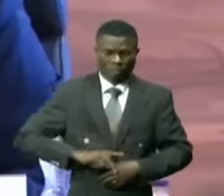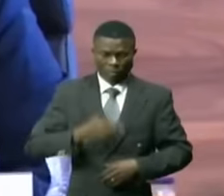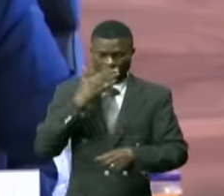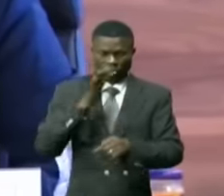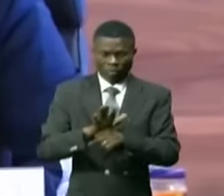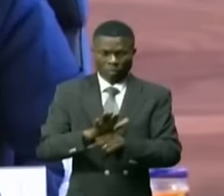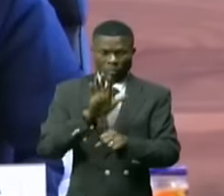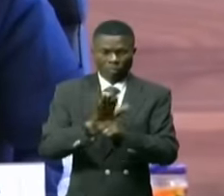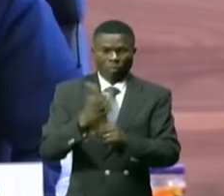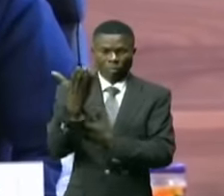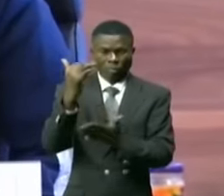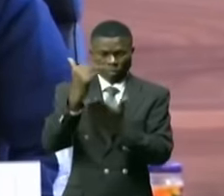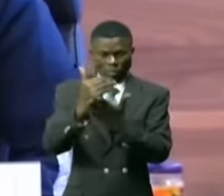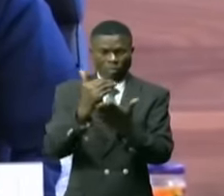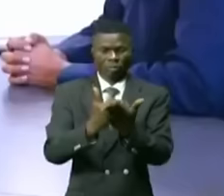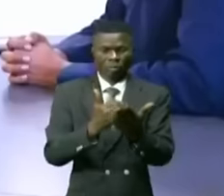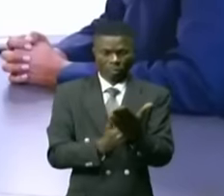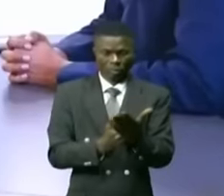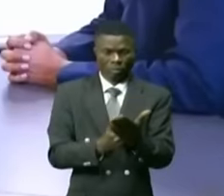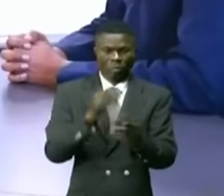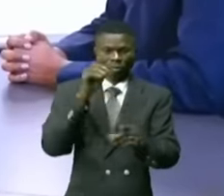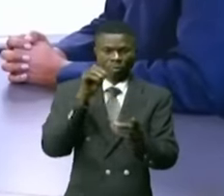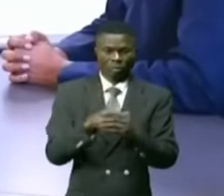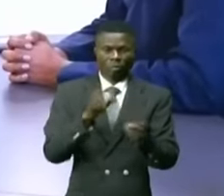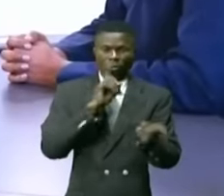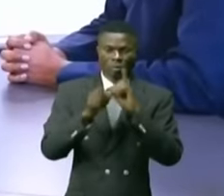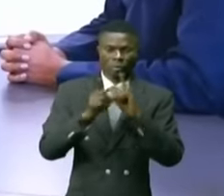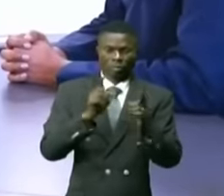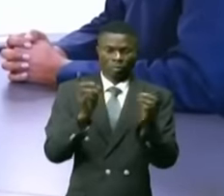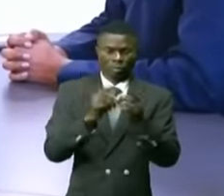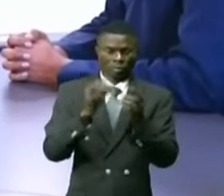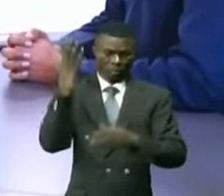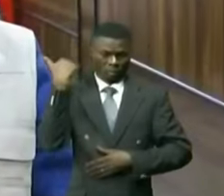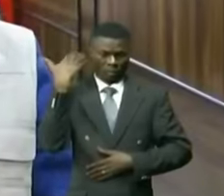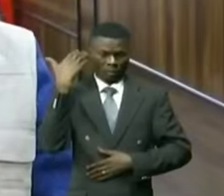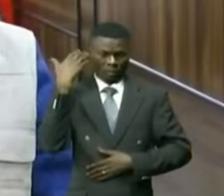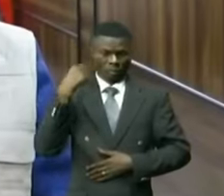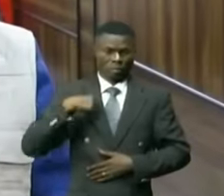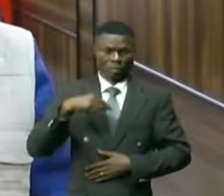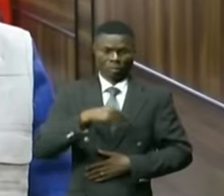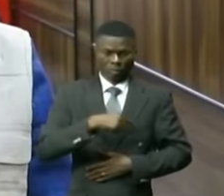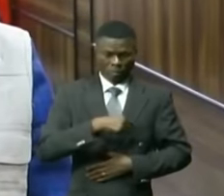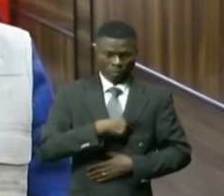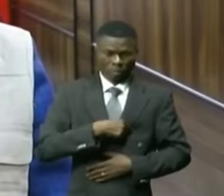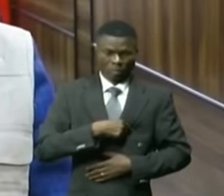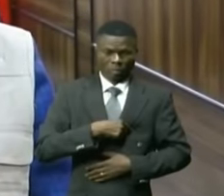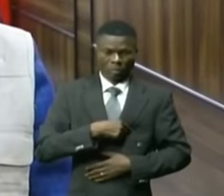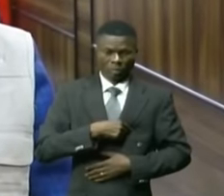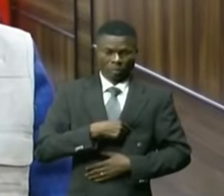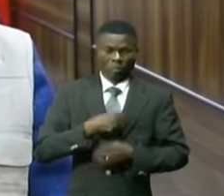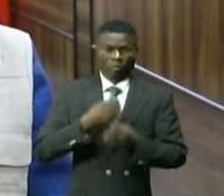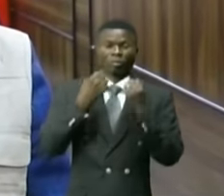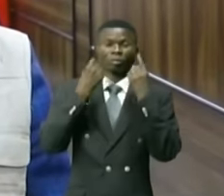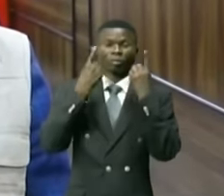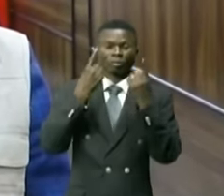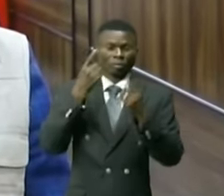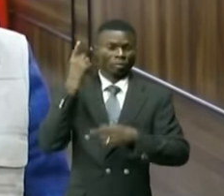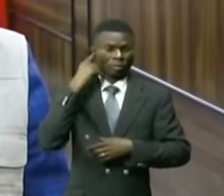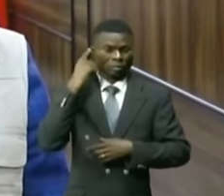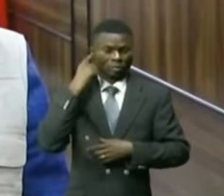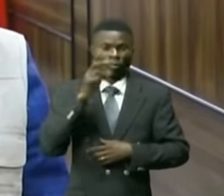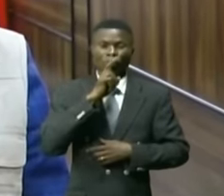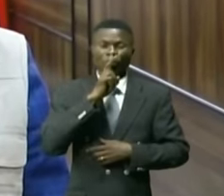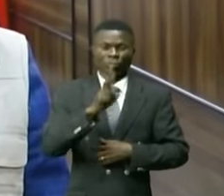plusieurs recommandations formulées lors de leur dernière rencontre. Nous avons été heureux d'apprendre qu'il y a